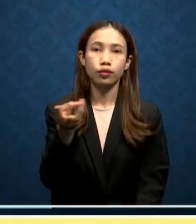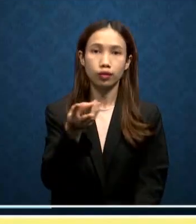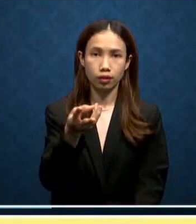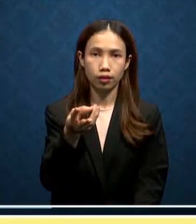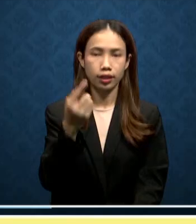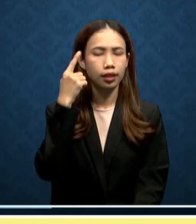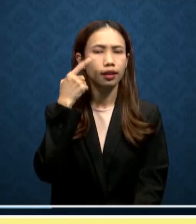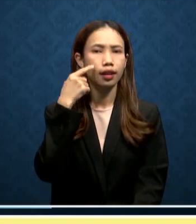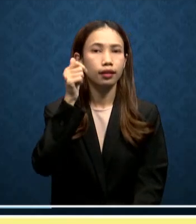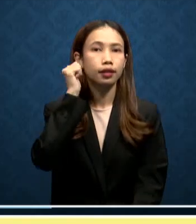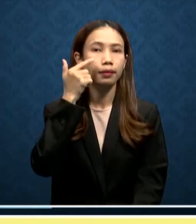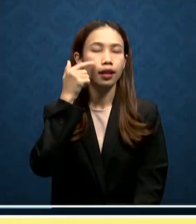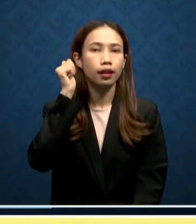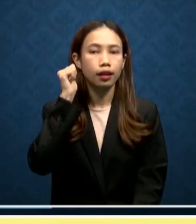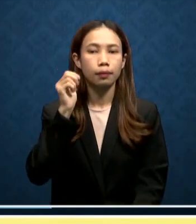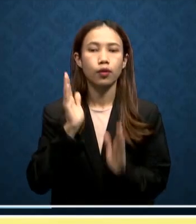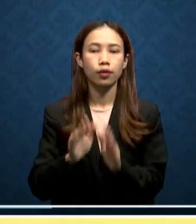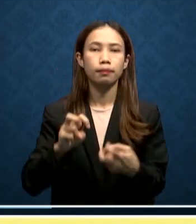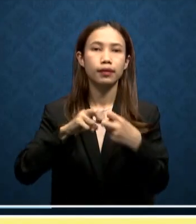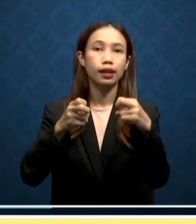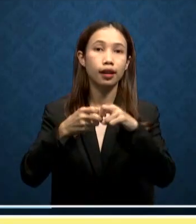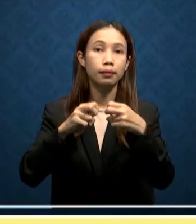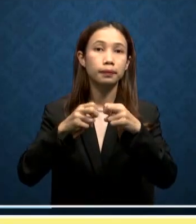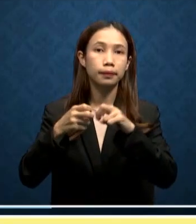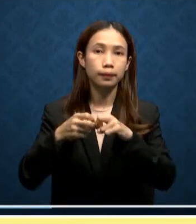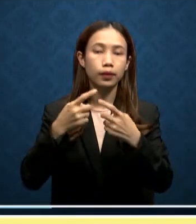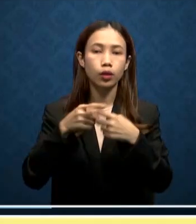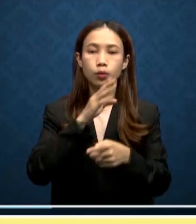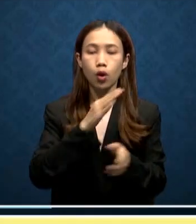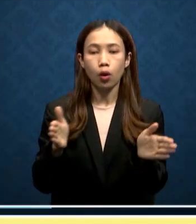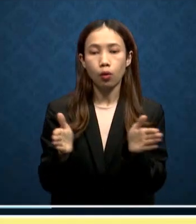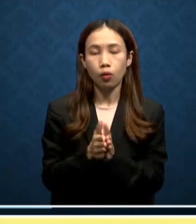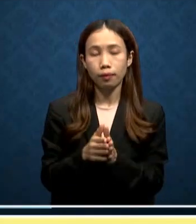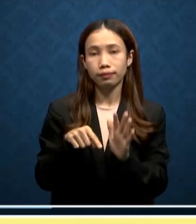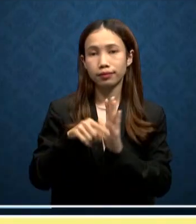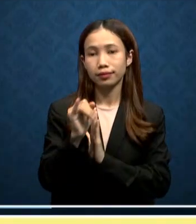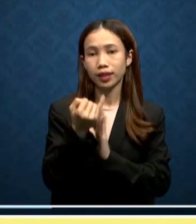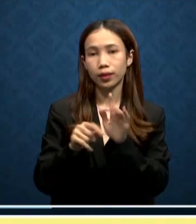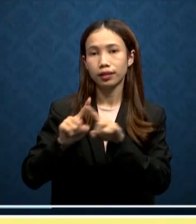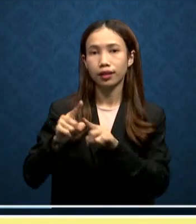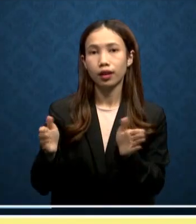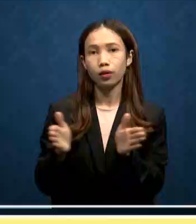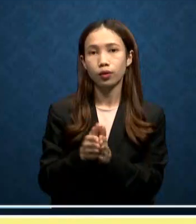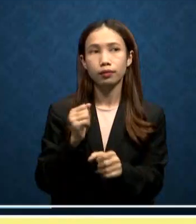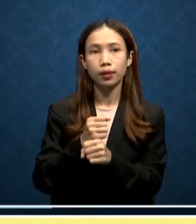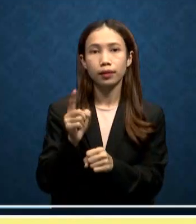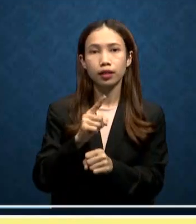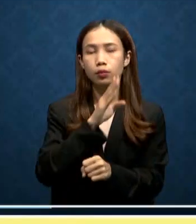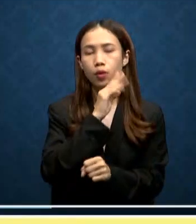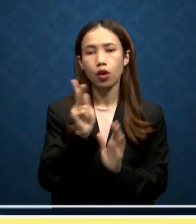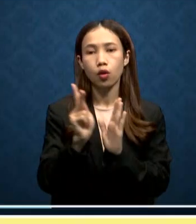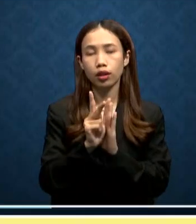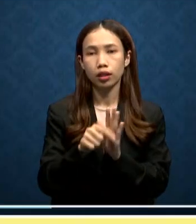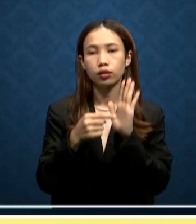หน้าเดิมๆคือคนที่มีปัญหาทีนี้ถ้าถ้าเรารวมจังหวัดผมไม่ทราบว่าระเบียบกฎระเบียบทำได้มยนะอย่างเช่น